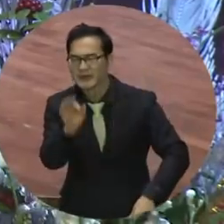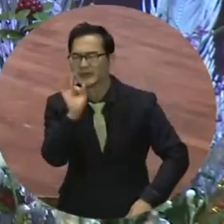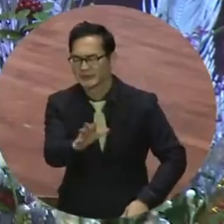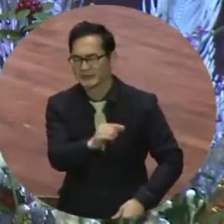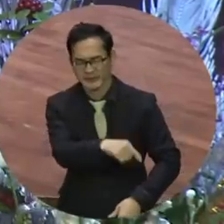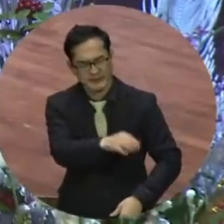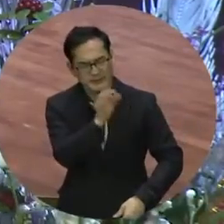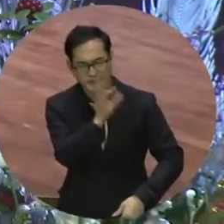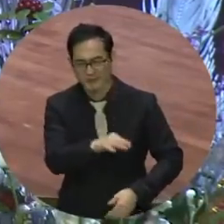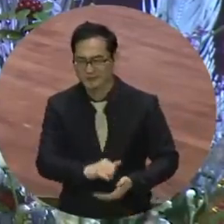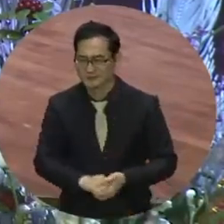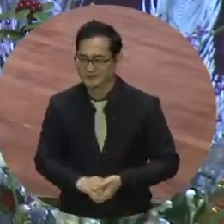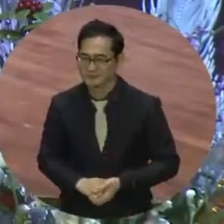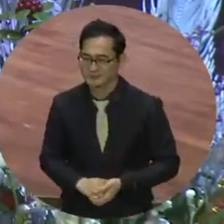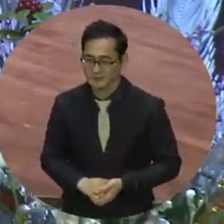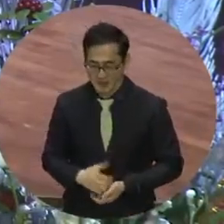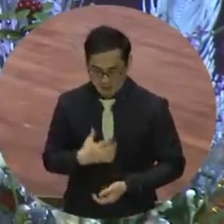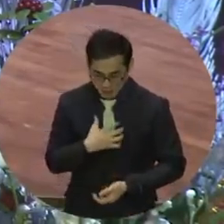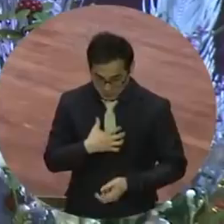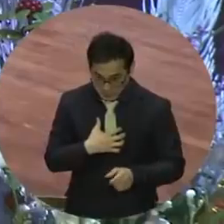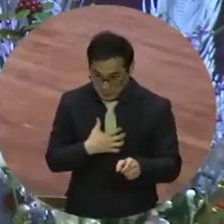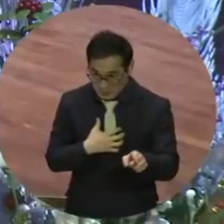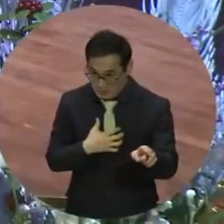하면 걱정 이런 사람은